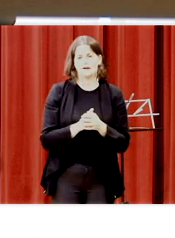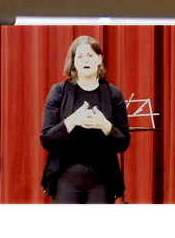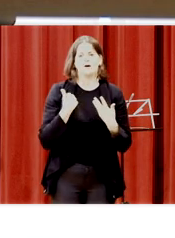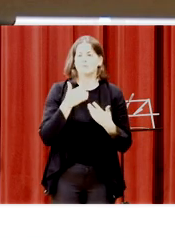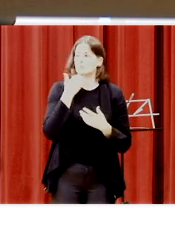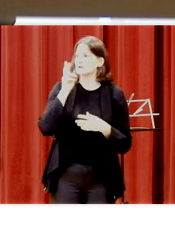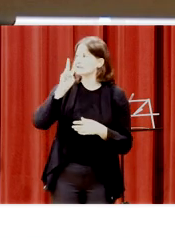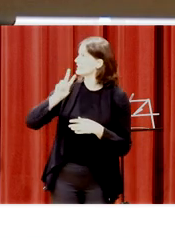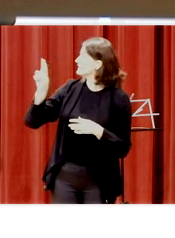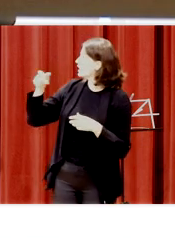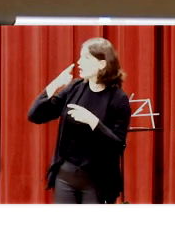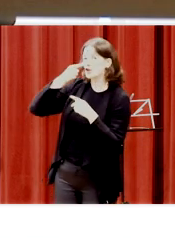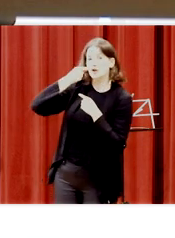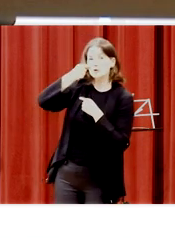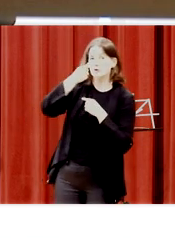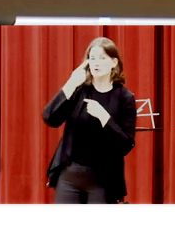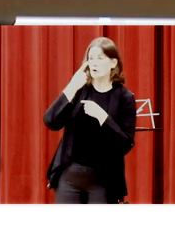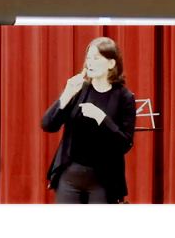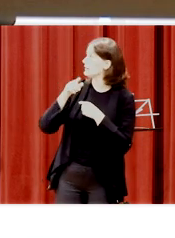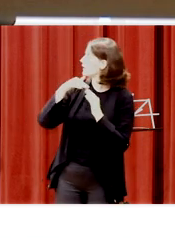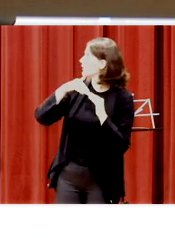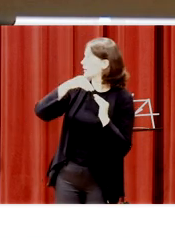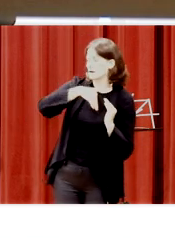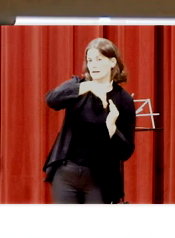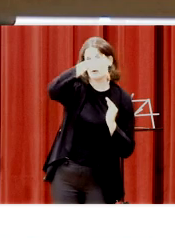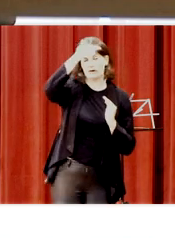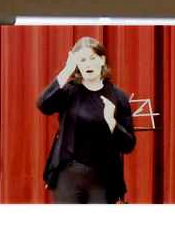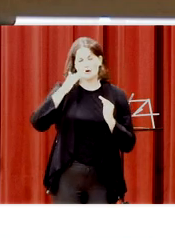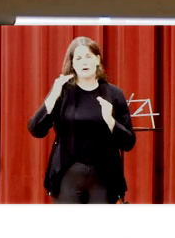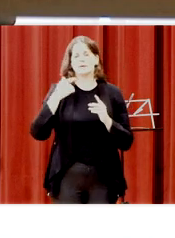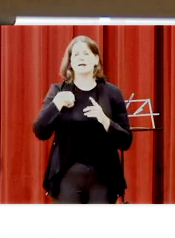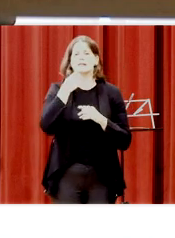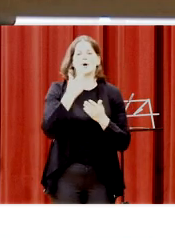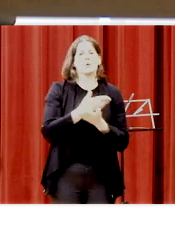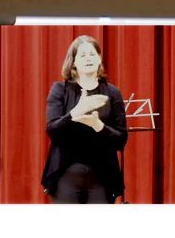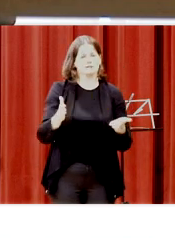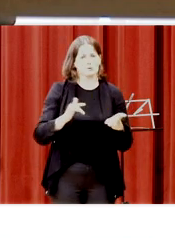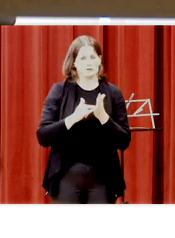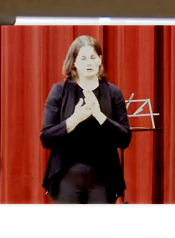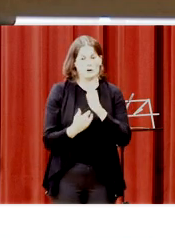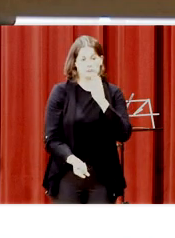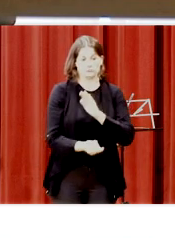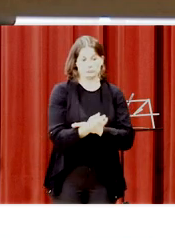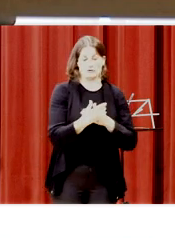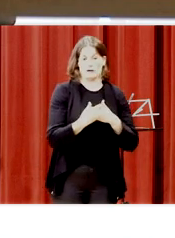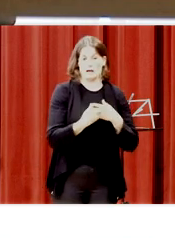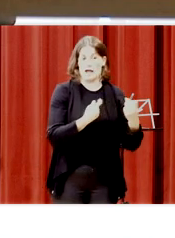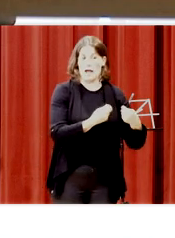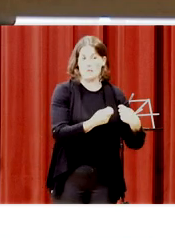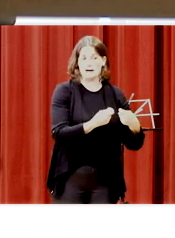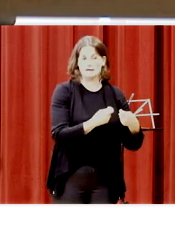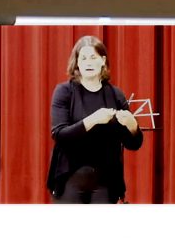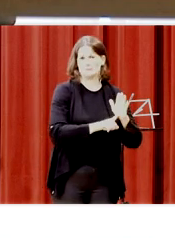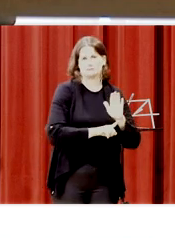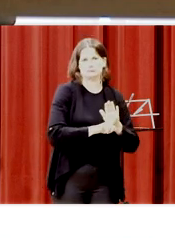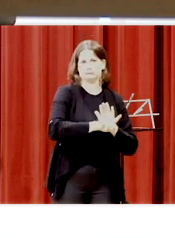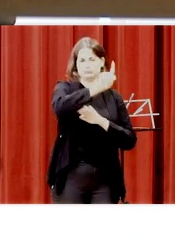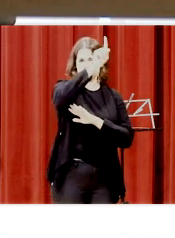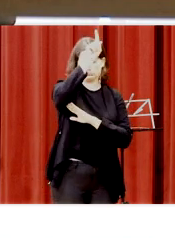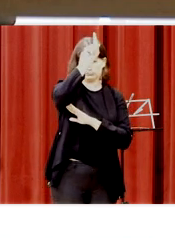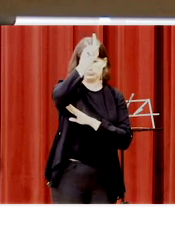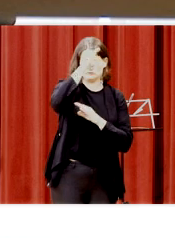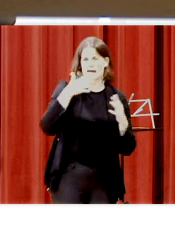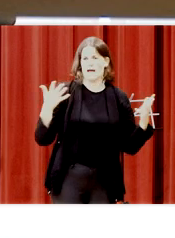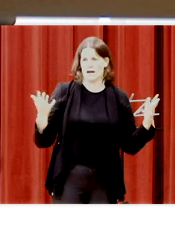mercat, té un pic d'emergència, no? I és com tenim tots moltes expectatives, no? Uau, i ara què passarà? No? Canviarà tot i serà, i faré